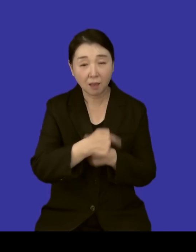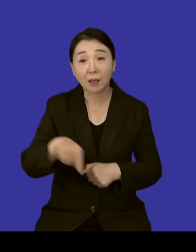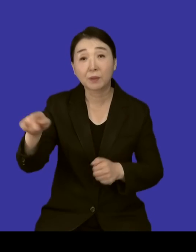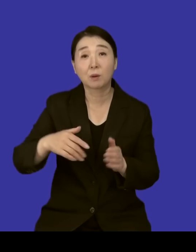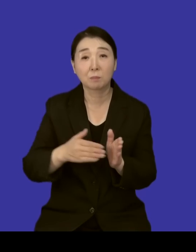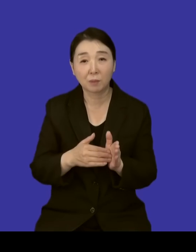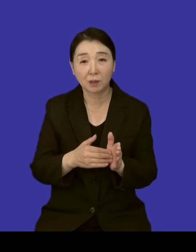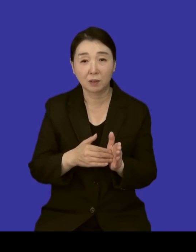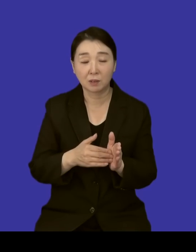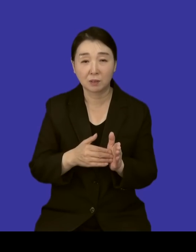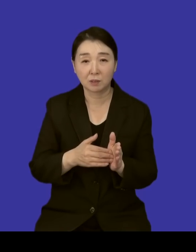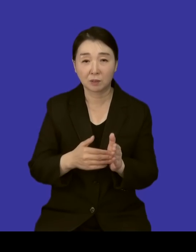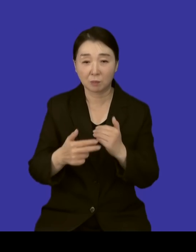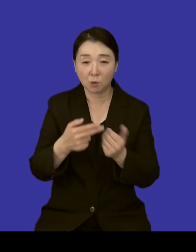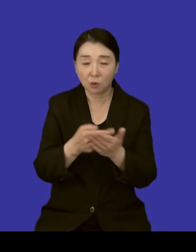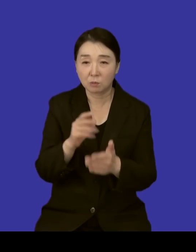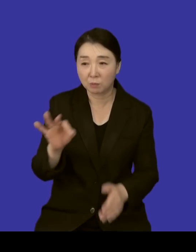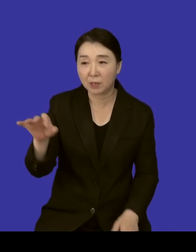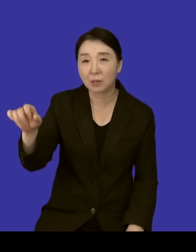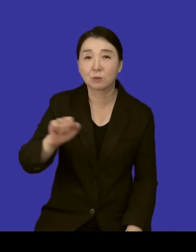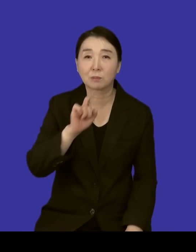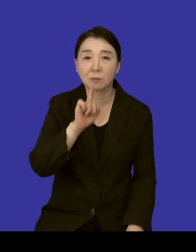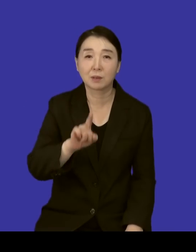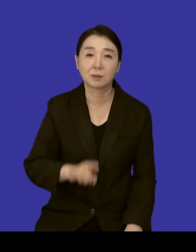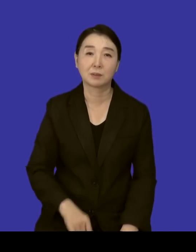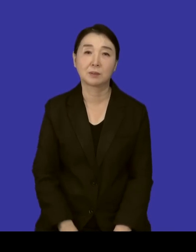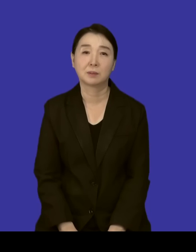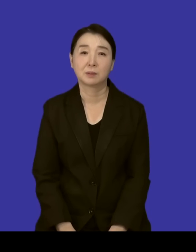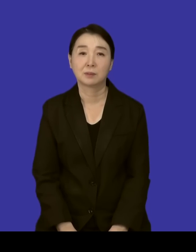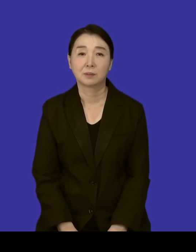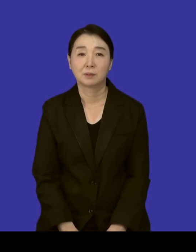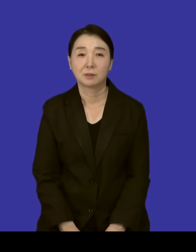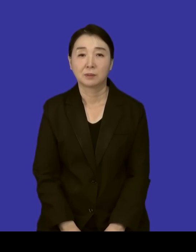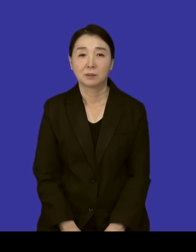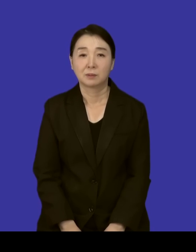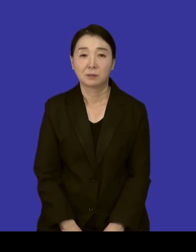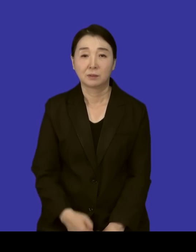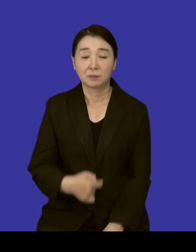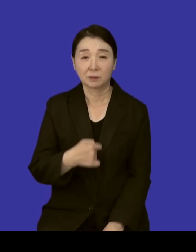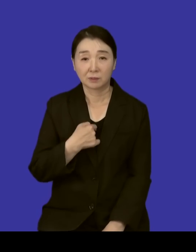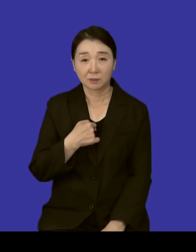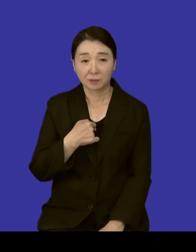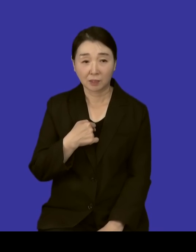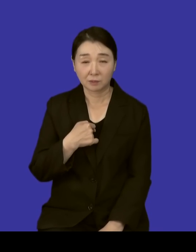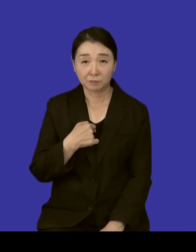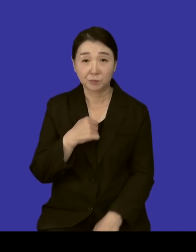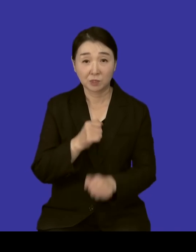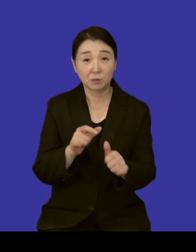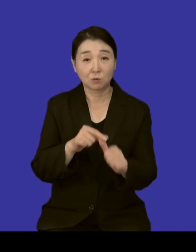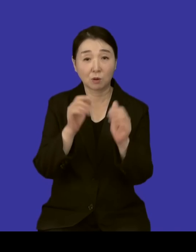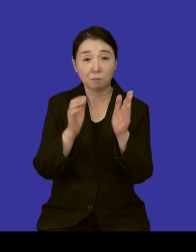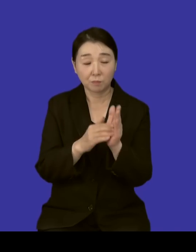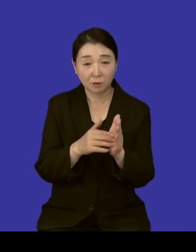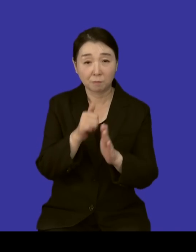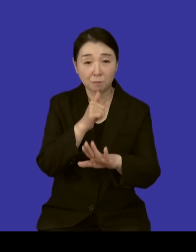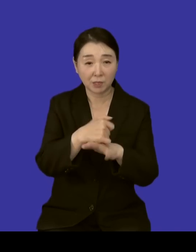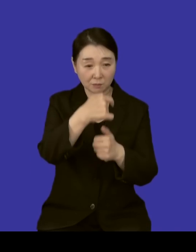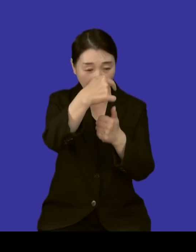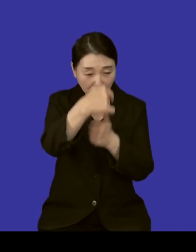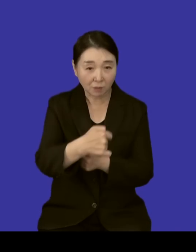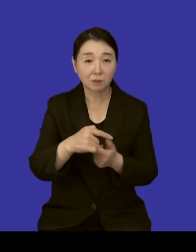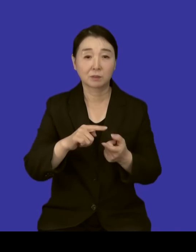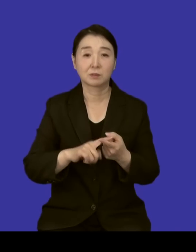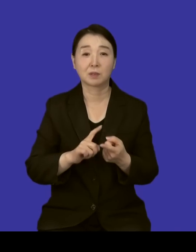그다음에 예. 자기 입원비 가져오래요. 예. 그냥 이렇게. 그런데 저는 구원이 됐기 때문에 그 마지막